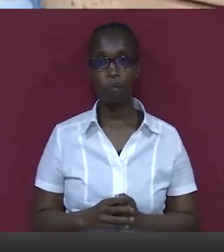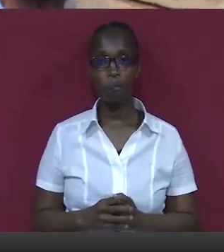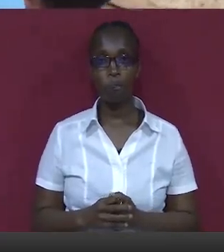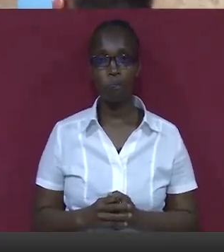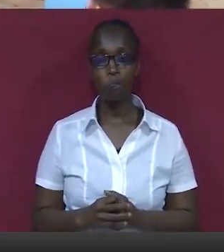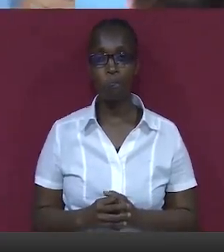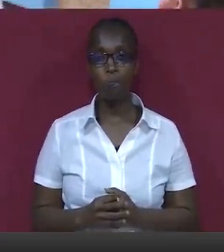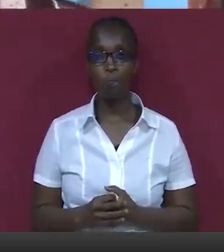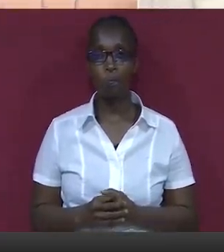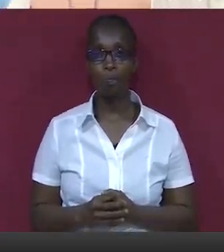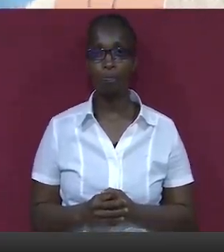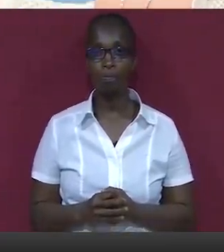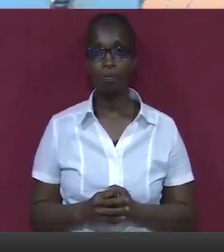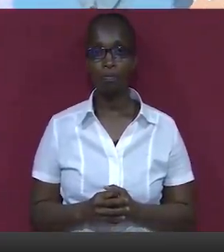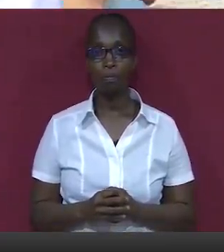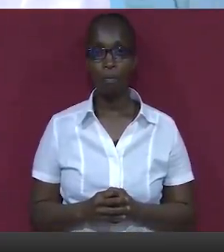ya Machakos.